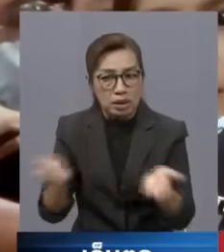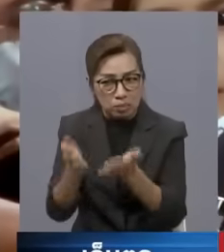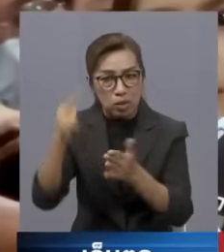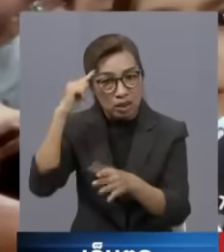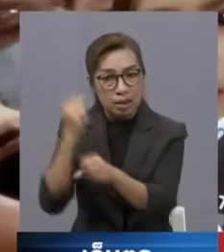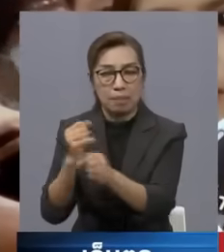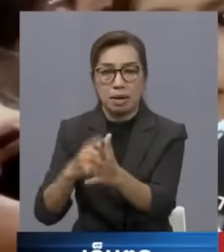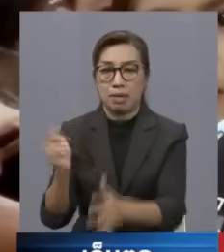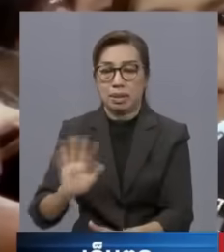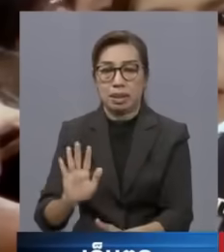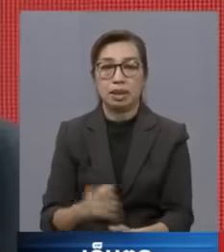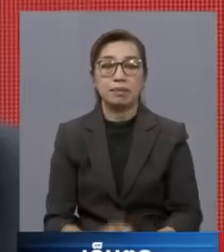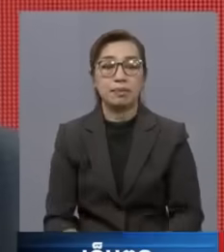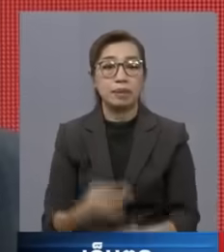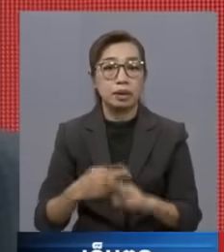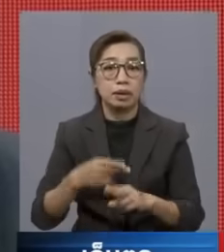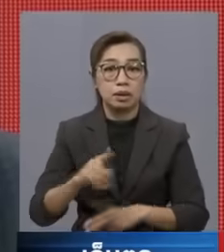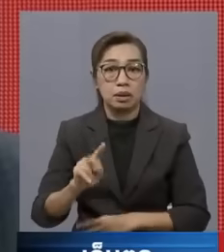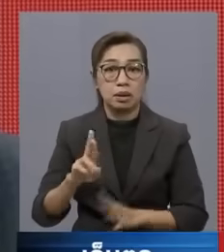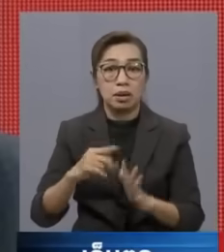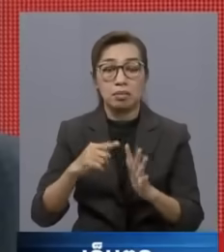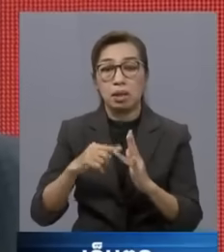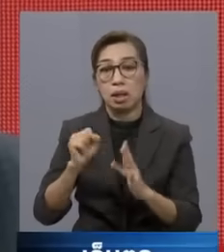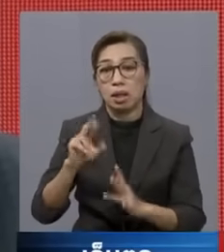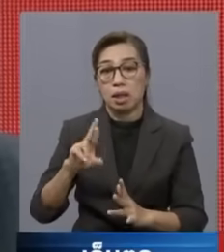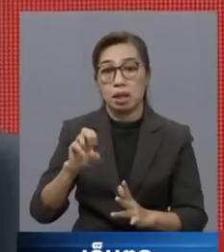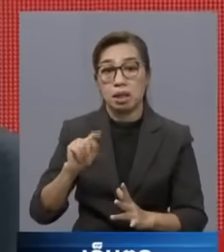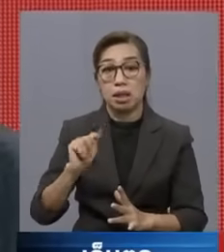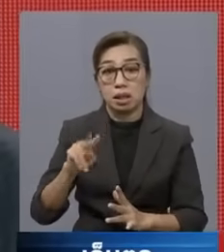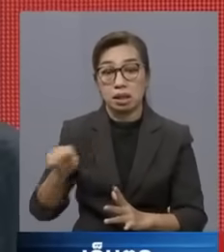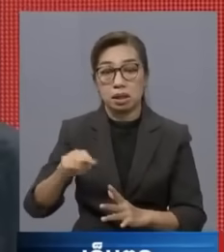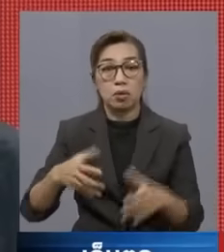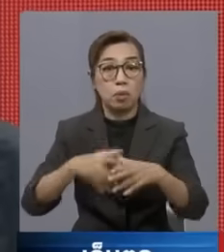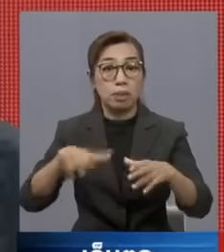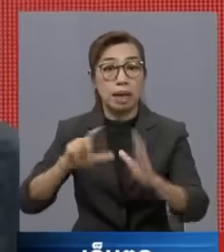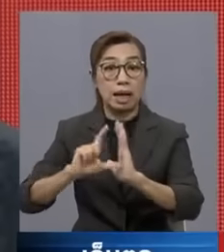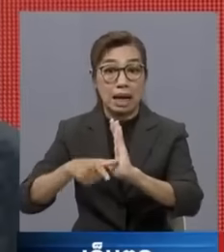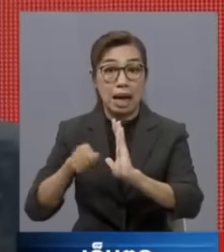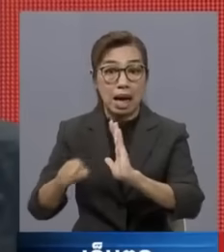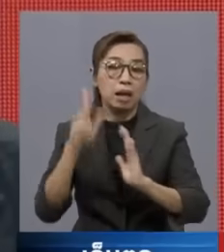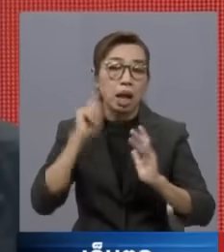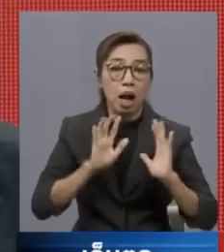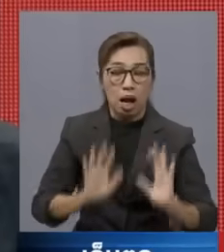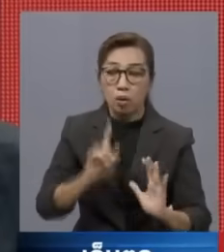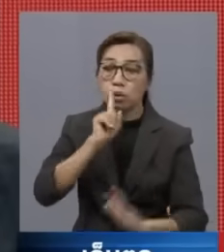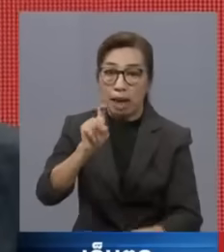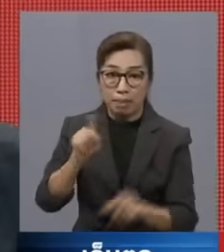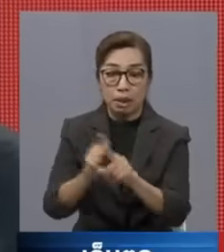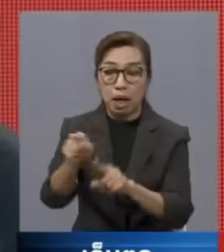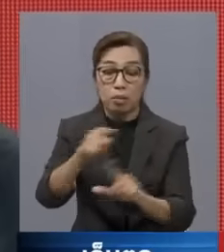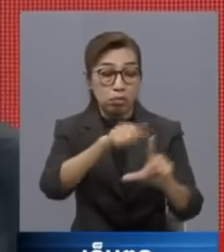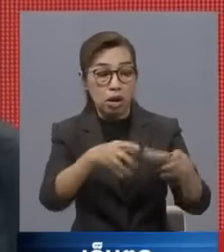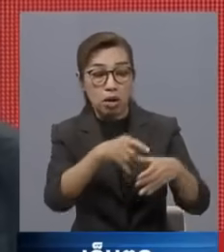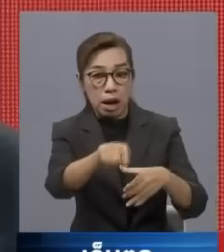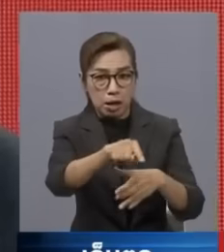คุณประเสริฐจะชนะโรงทองอ่ะครับทางเลขาธิการพรรคเพื่อไทยเมื่อวานนี้ก็ถูกถามประเด็นนึงด้วยเหมือนกันอย่างกรณีที่ก้าวไกล